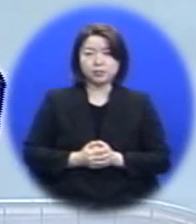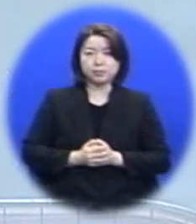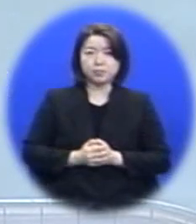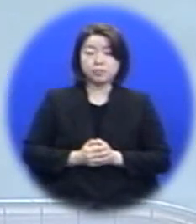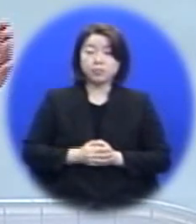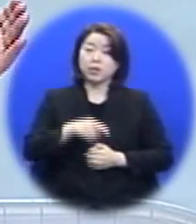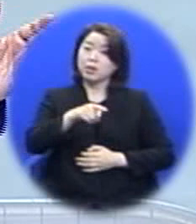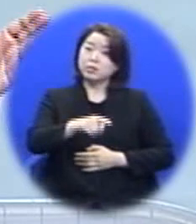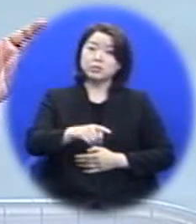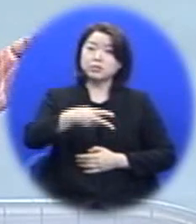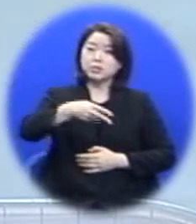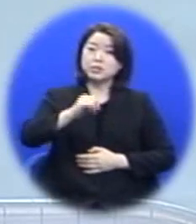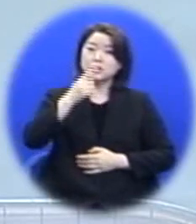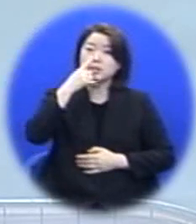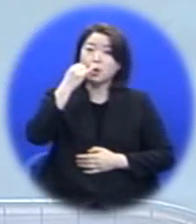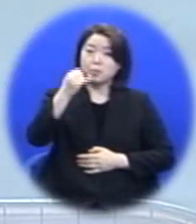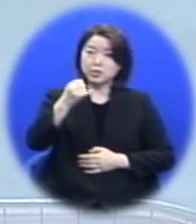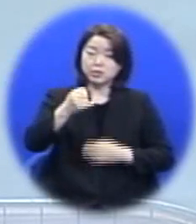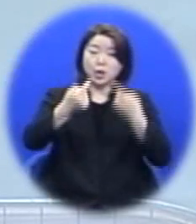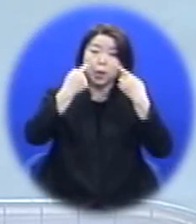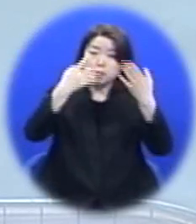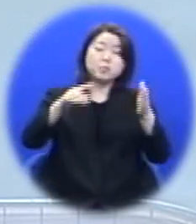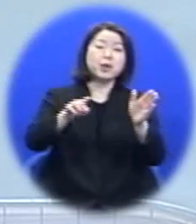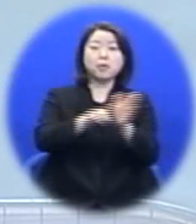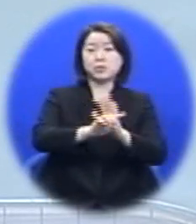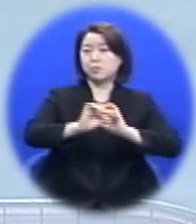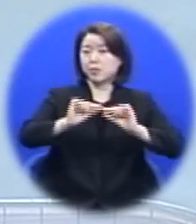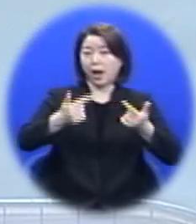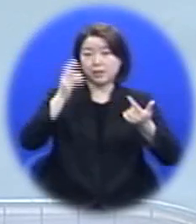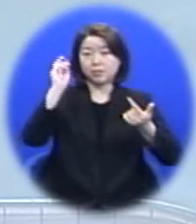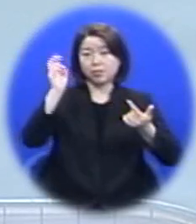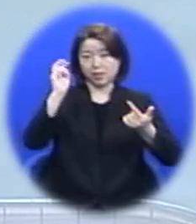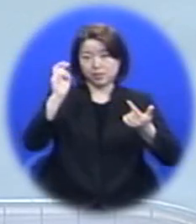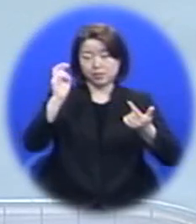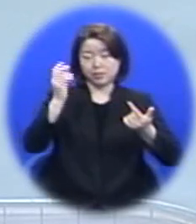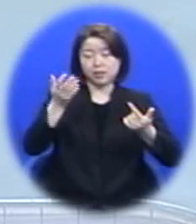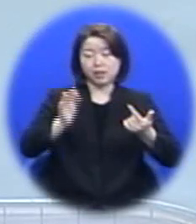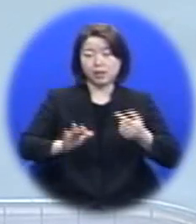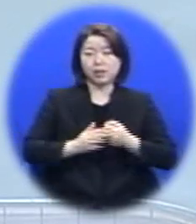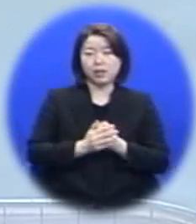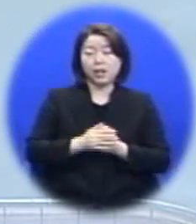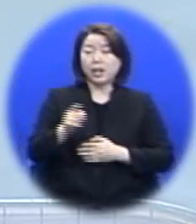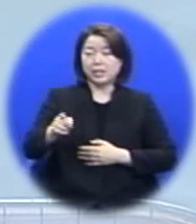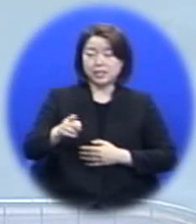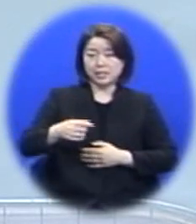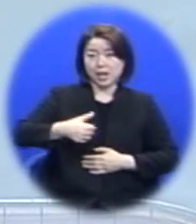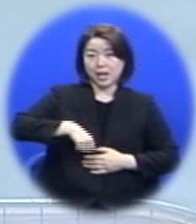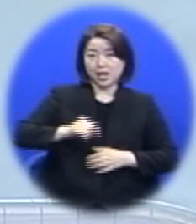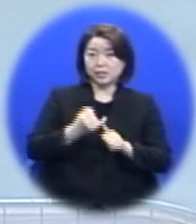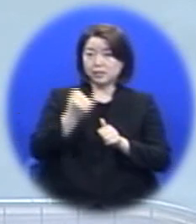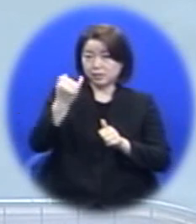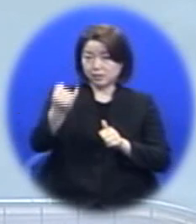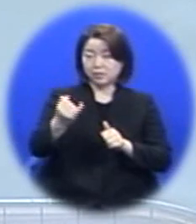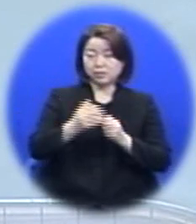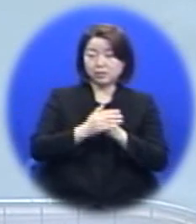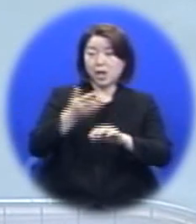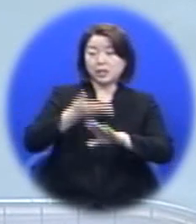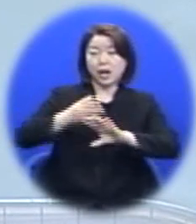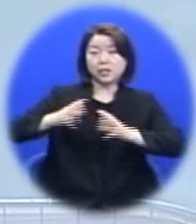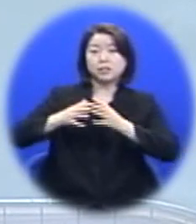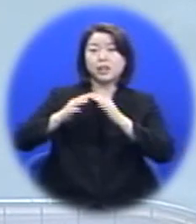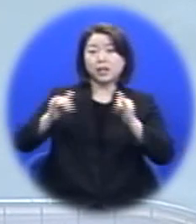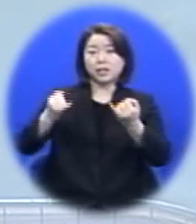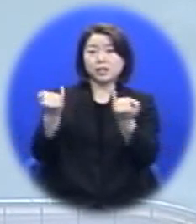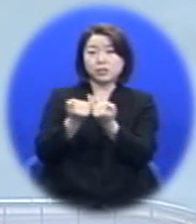그 시어머니는 그런 분명한 믿음이 아니셨던 것 같은데 이 며느리 룻은 이방 여인인데도